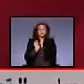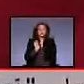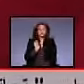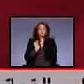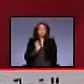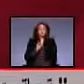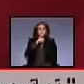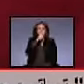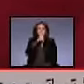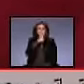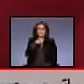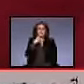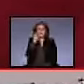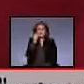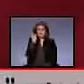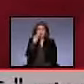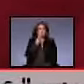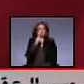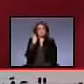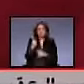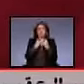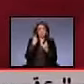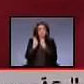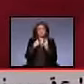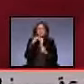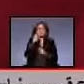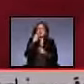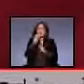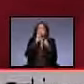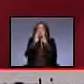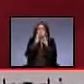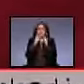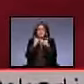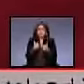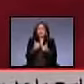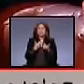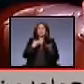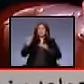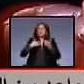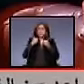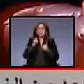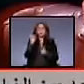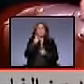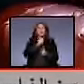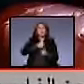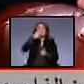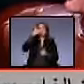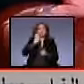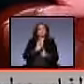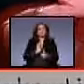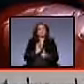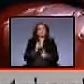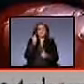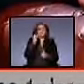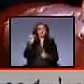انا اصلي انسان معنوي مش مادي. يعني انا ممكن كلمه طيبه احلى عندي من حاجات كتيره جدا. فاللي انا واصل